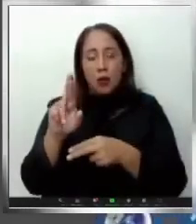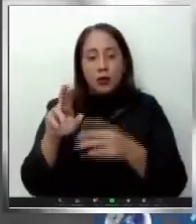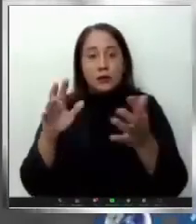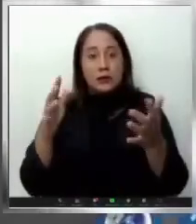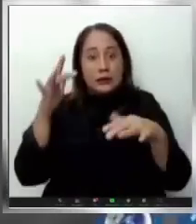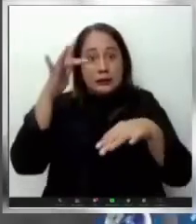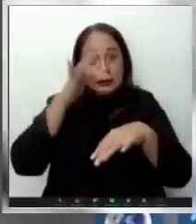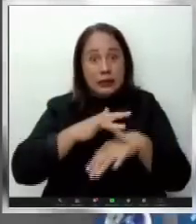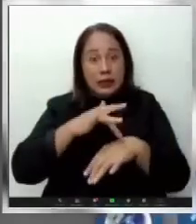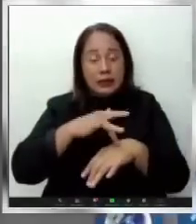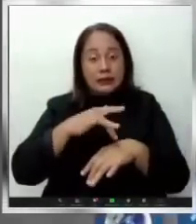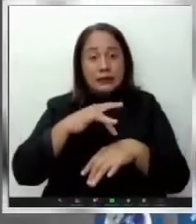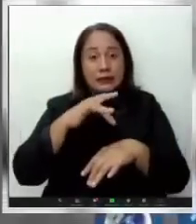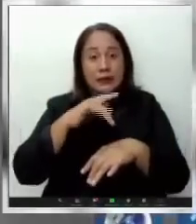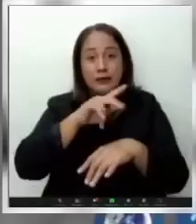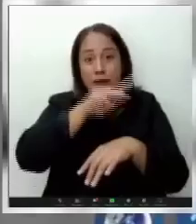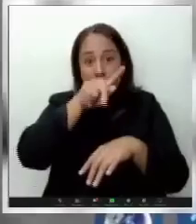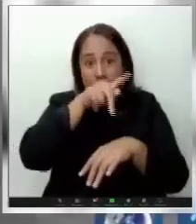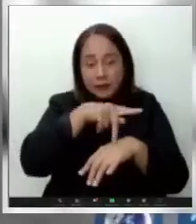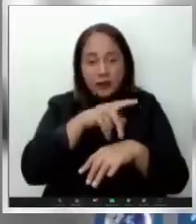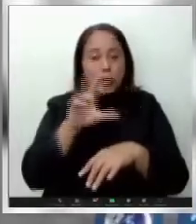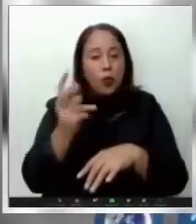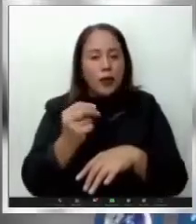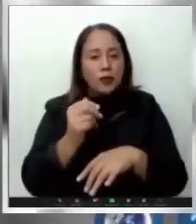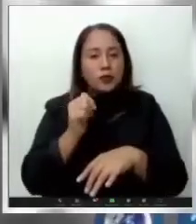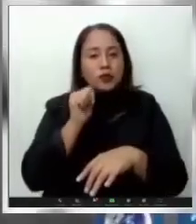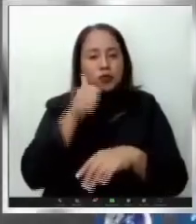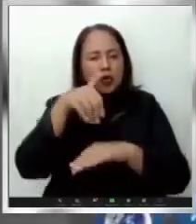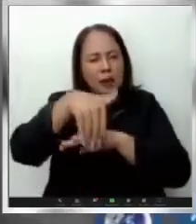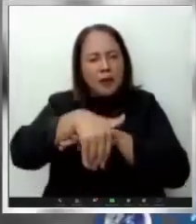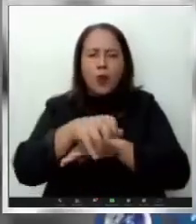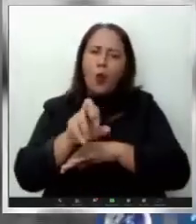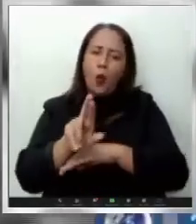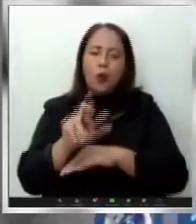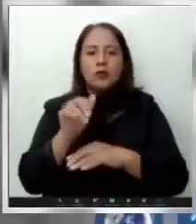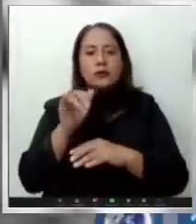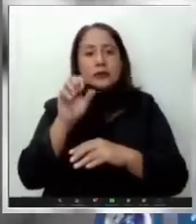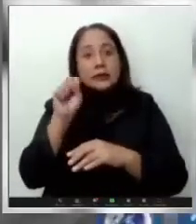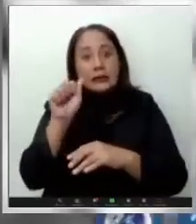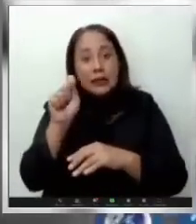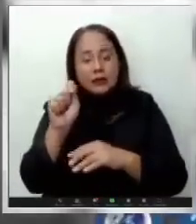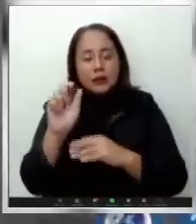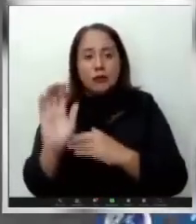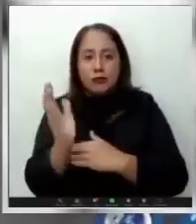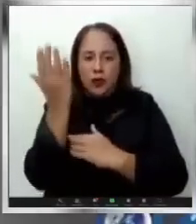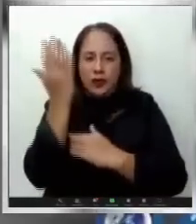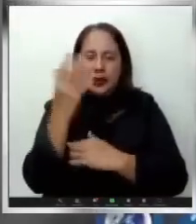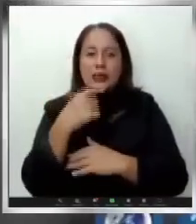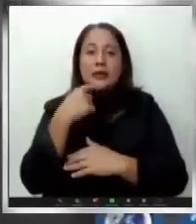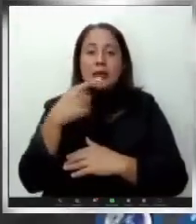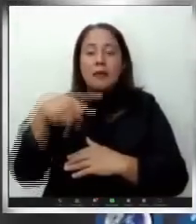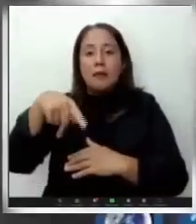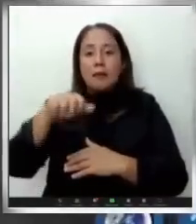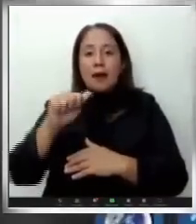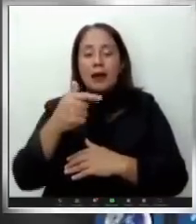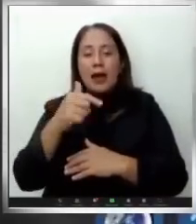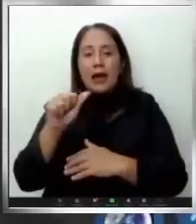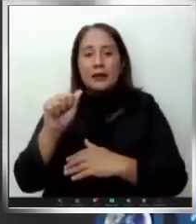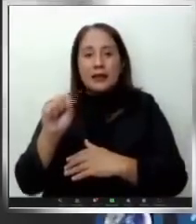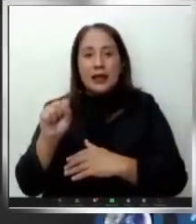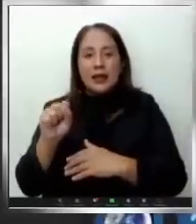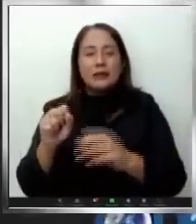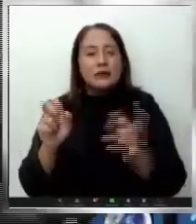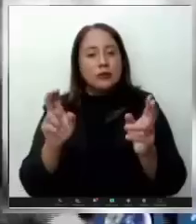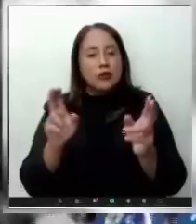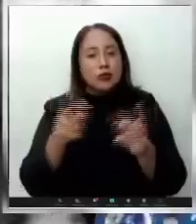o PAR bukas ng gabi o Sabado ng umaga. Ayon sa PAGASA, tatawagin niya sa local name na Betty.